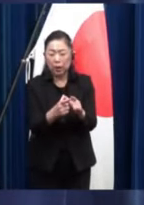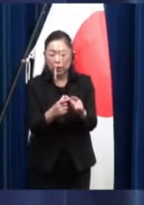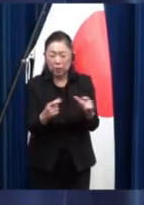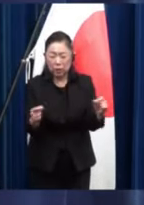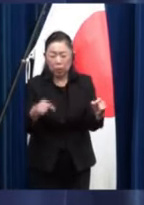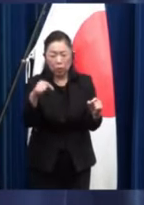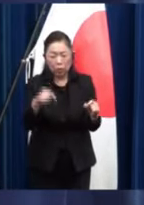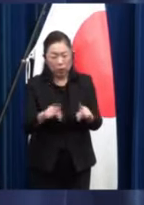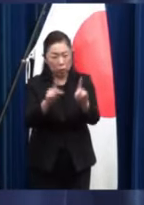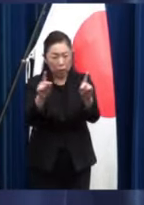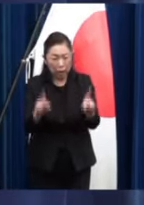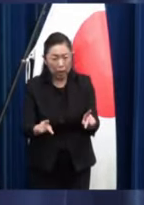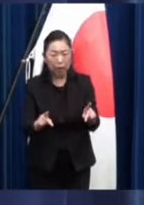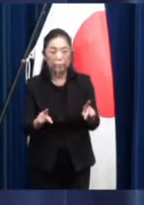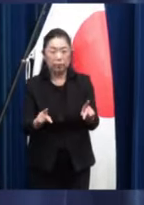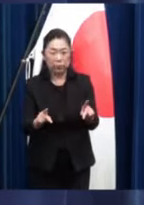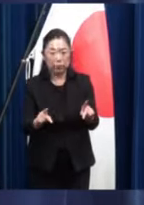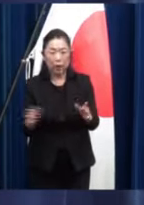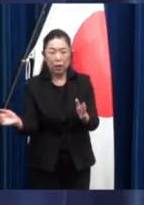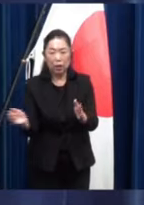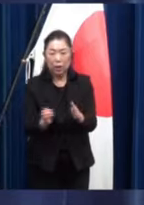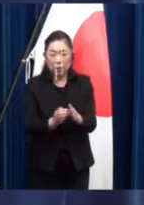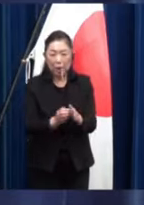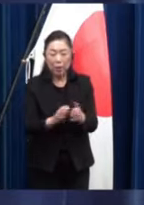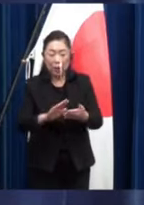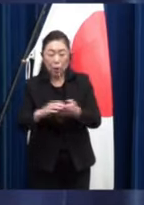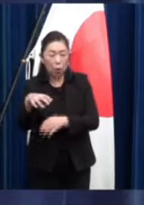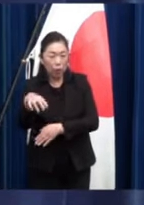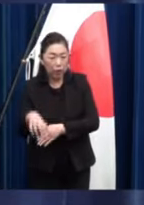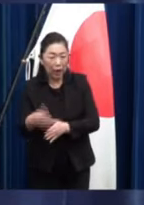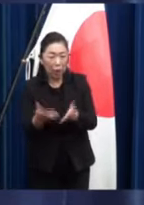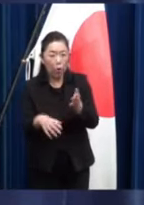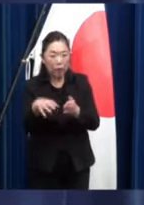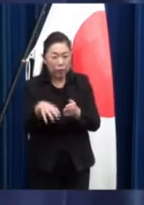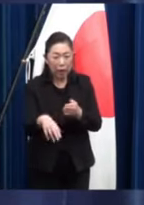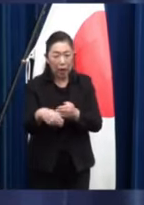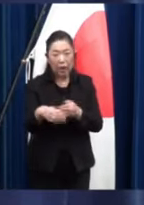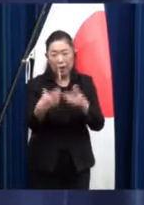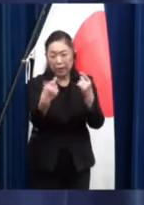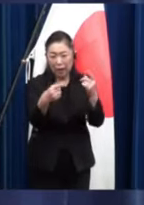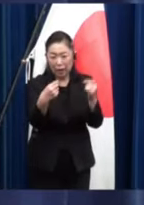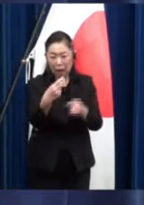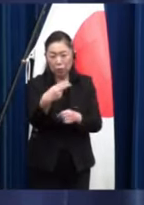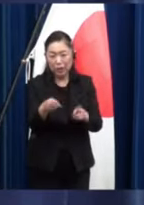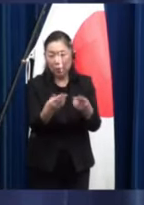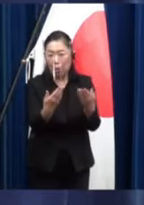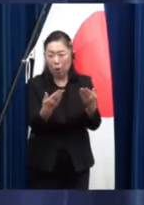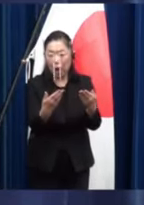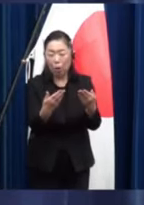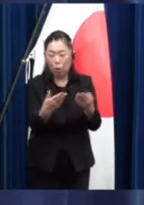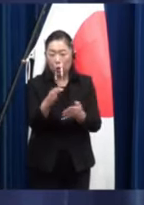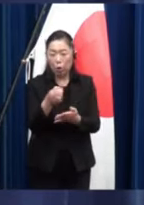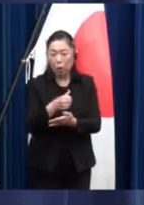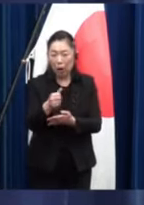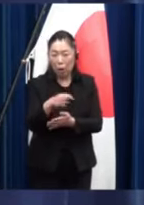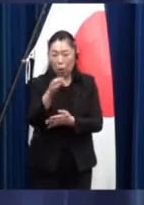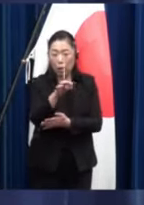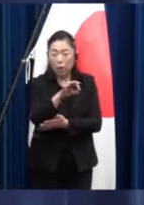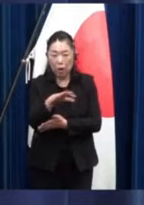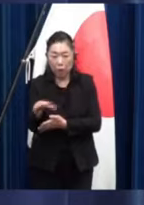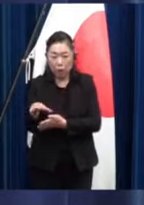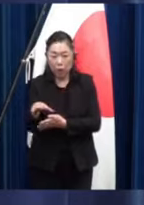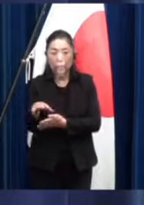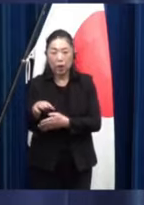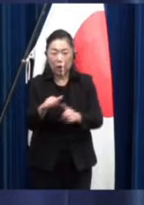ります。これまで幼稚園、保育園、大学、専門学校の無償化や男性の国家公